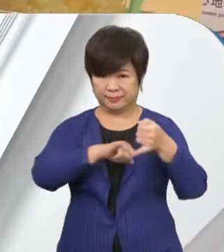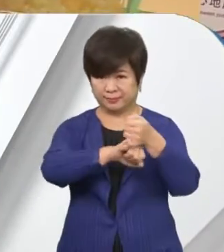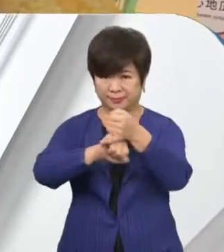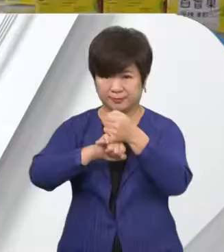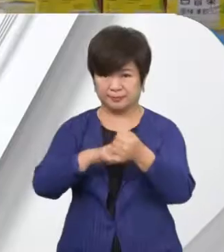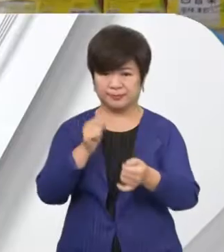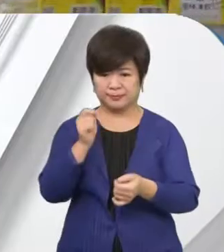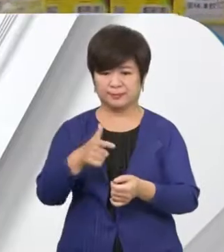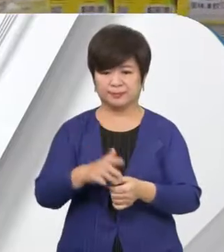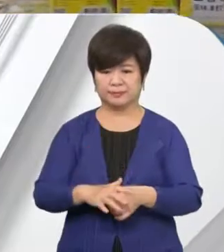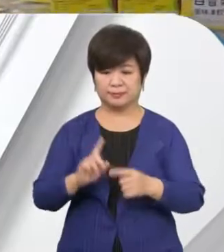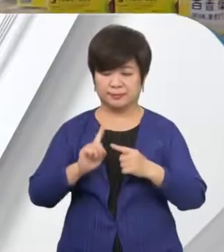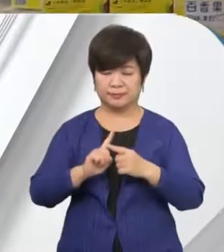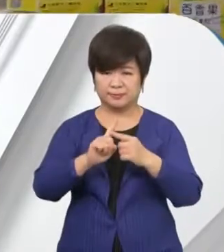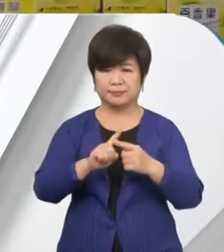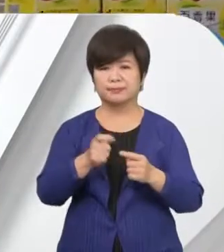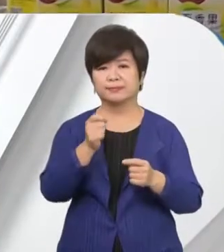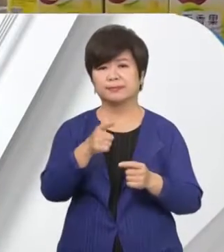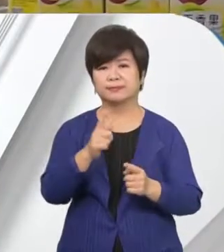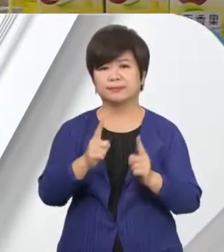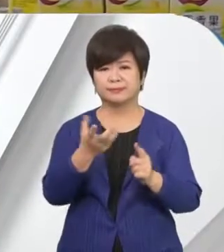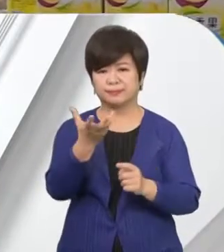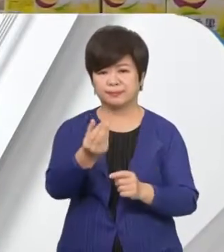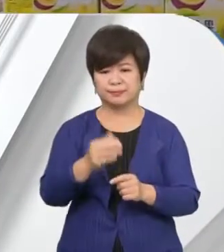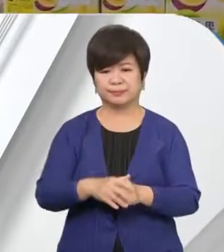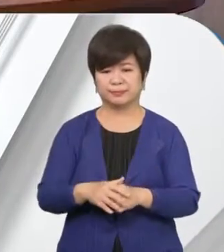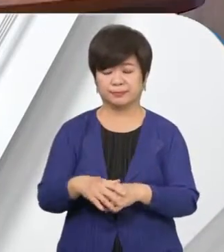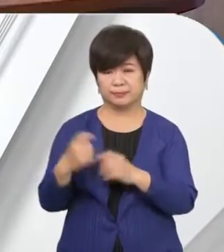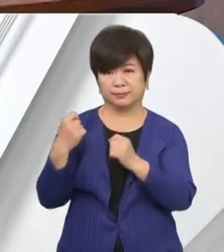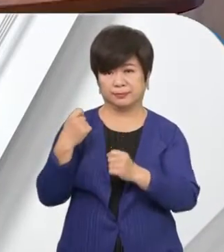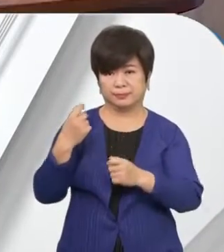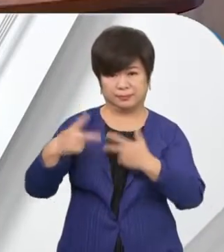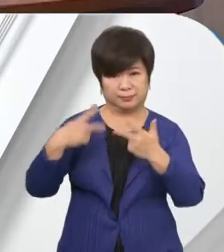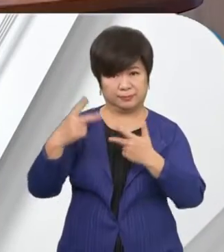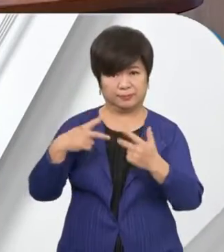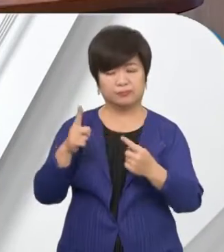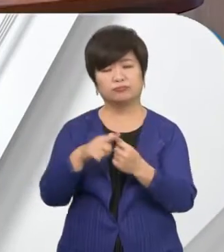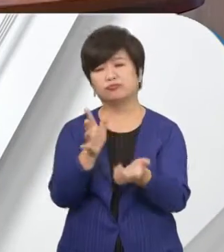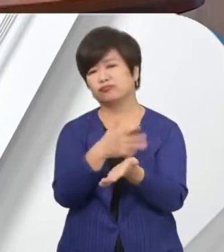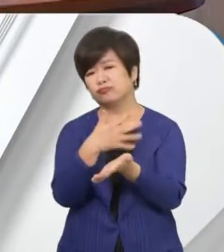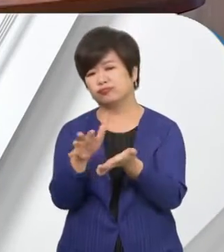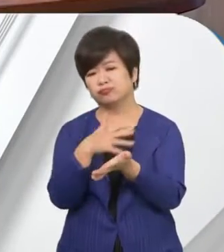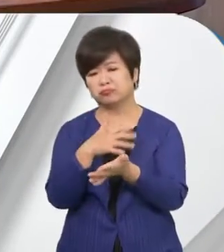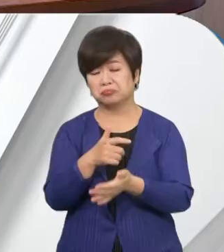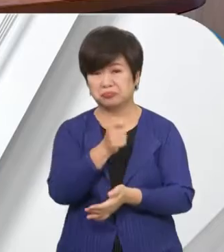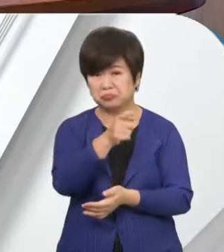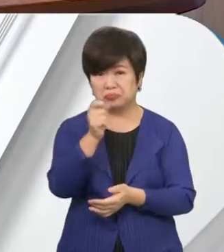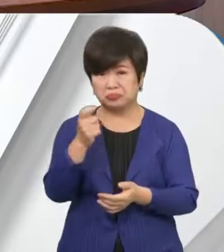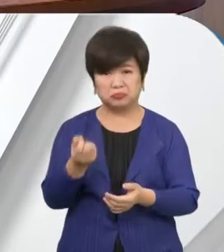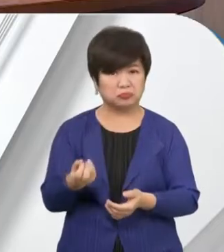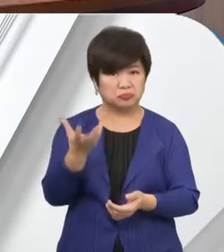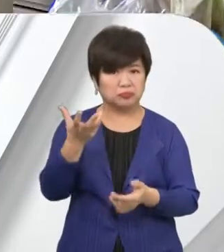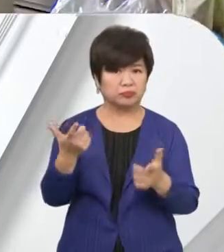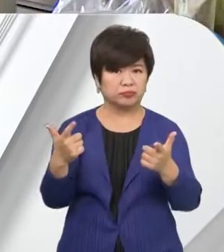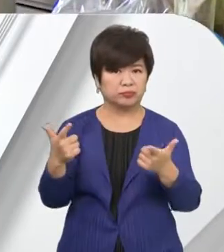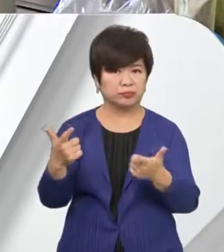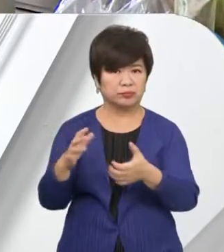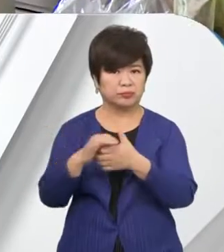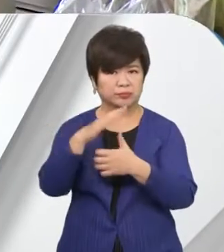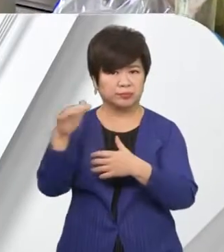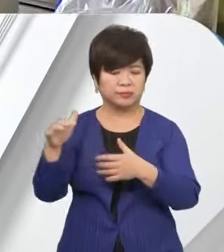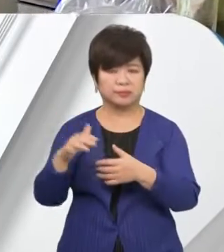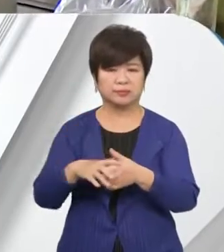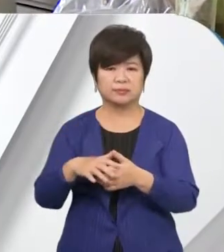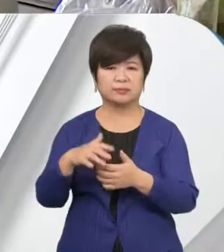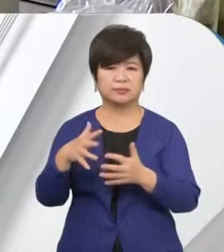呢，实体买东西也有变化。按照两礼拜，虽然陆续有人客出来了，不过买起三毛增加，像啲关山镇农夫面过